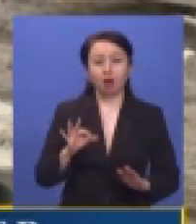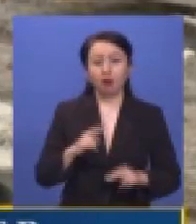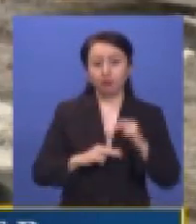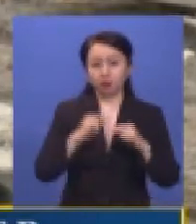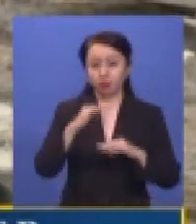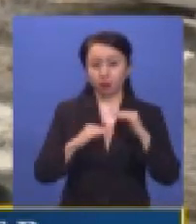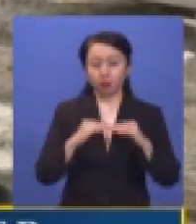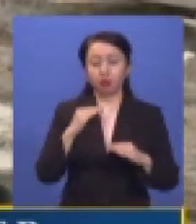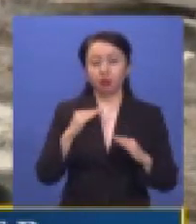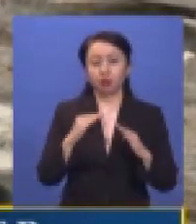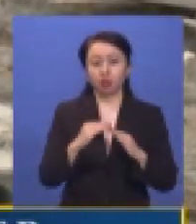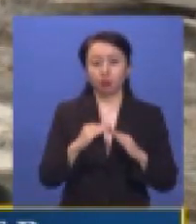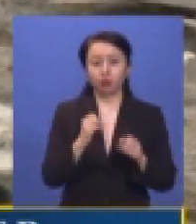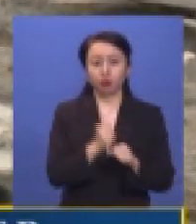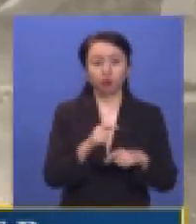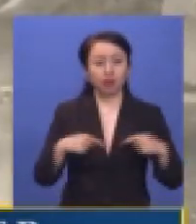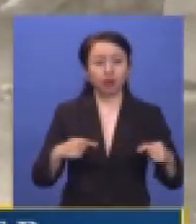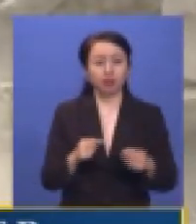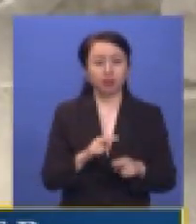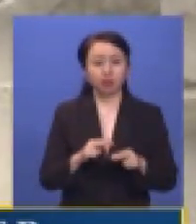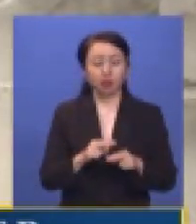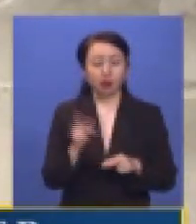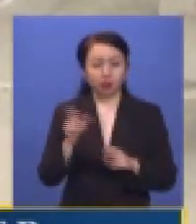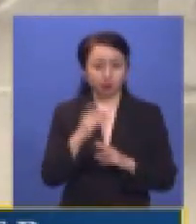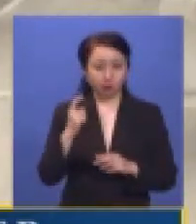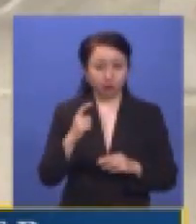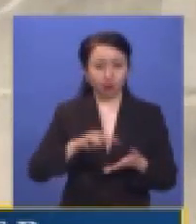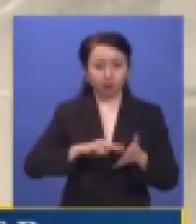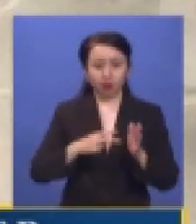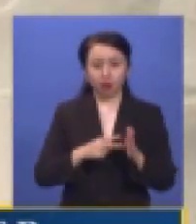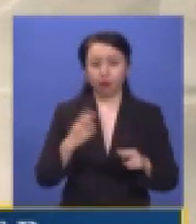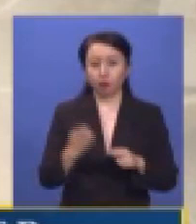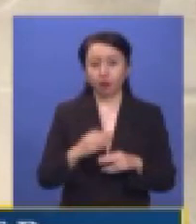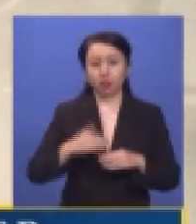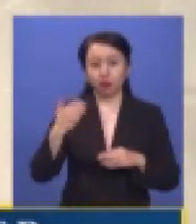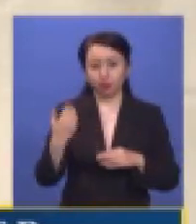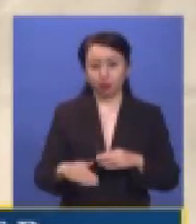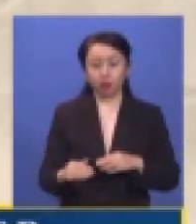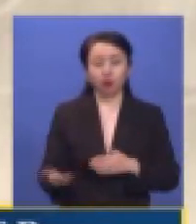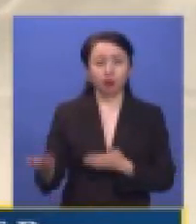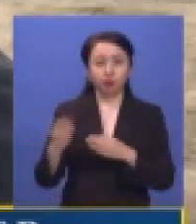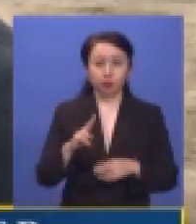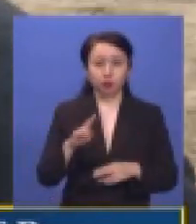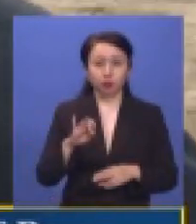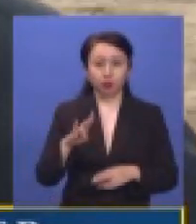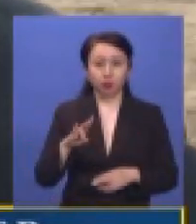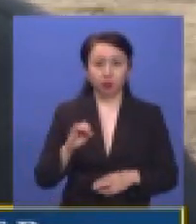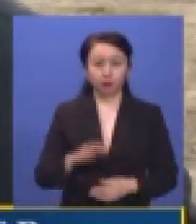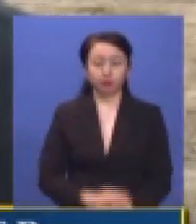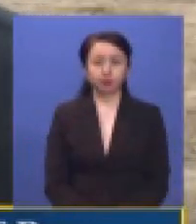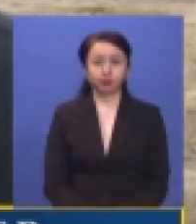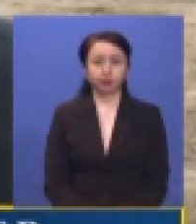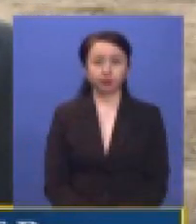домов занимаются разные подрядчики. Строительство идет по графику и без задержек по поставке стройматериалов. Работы идут.